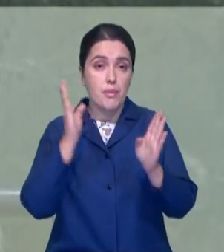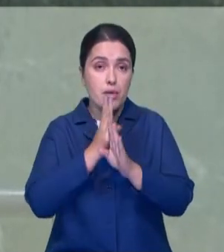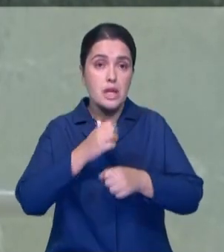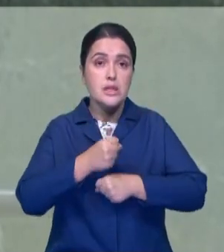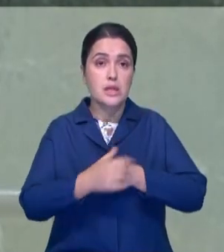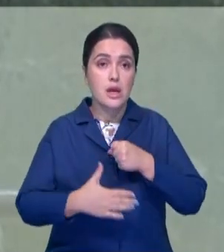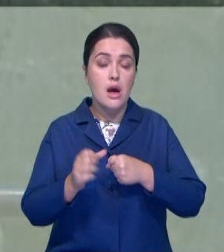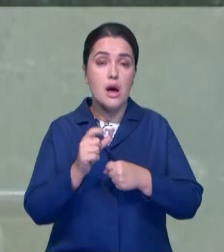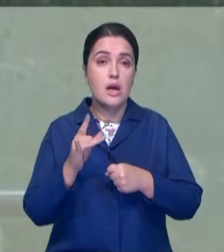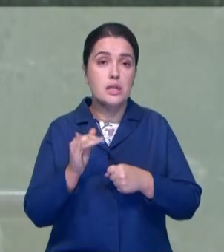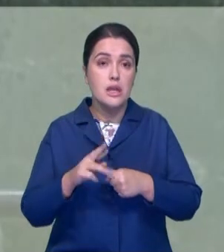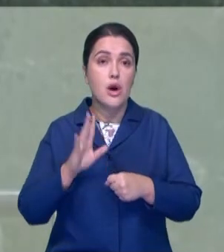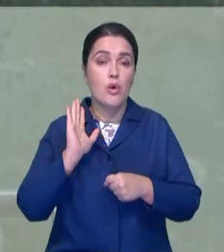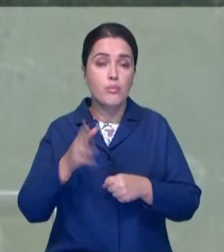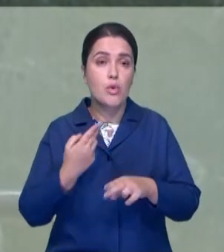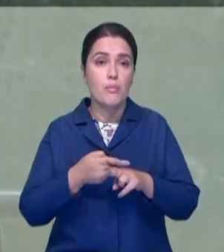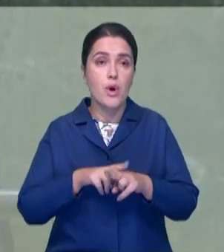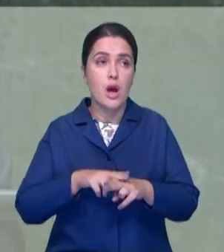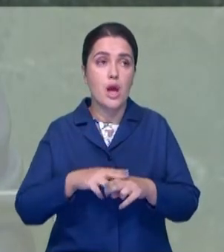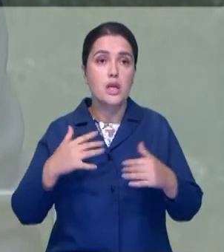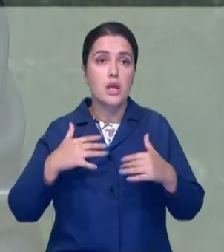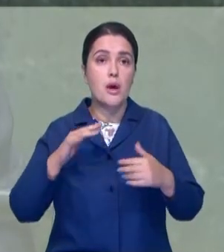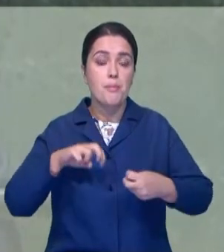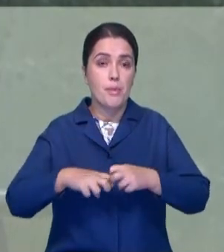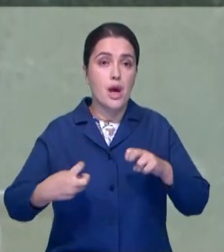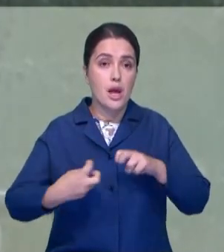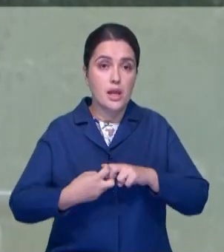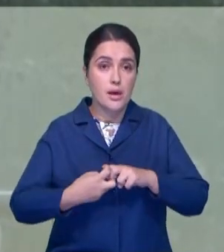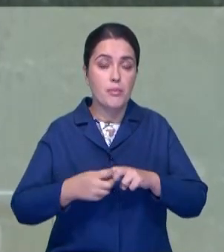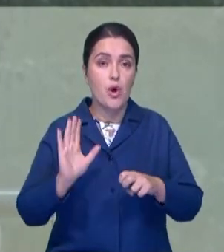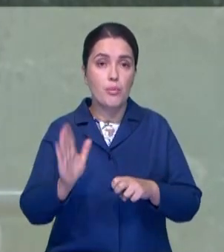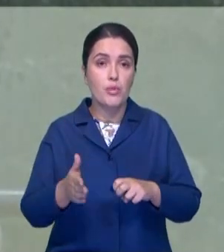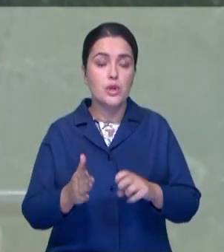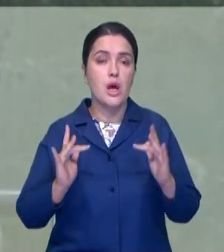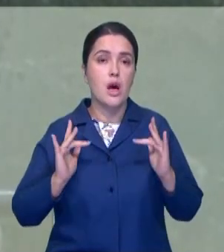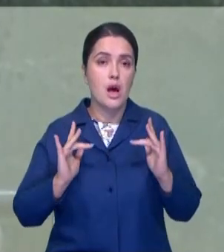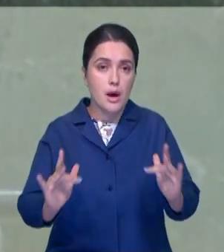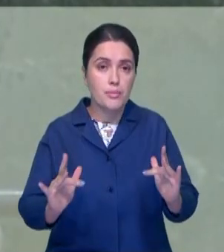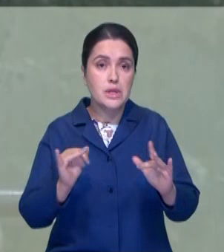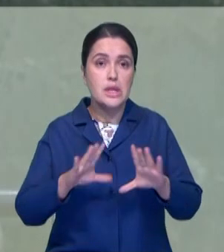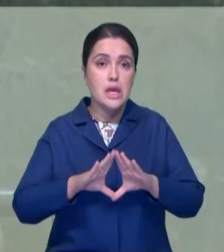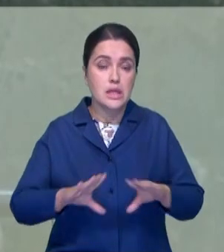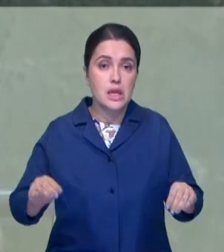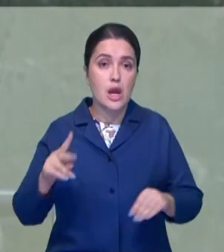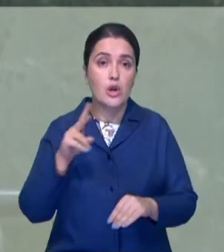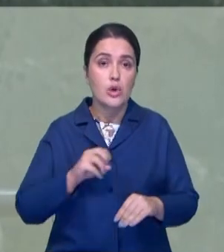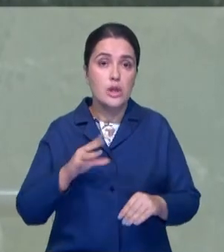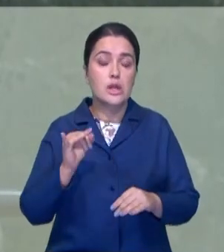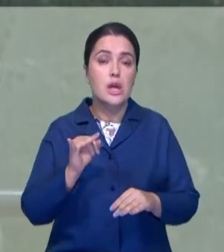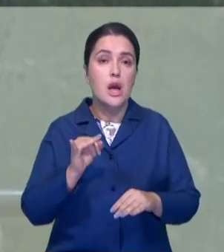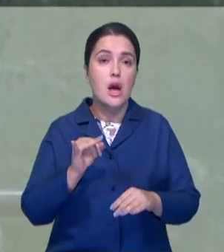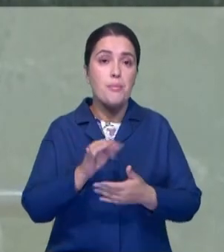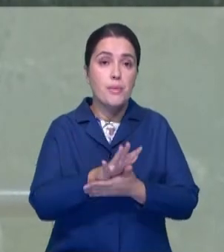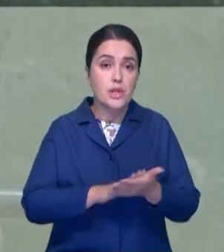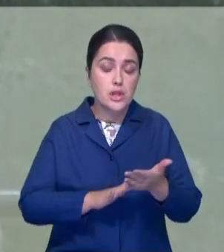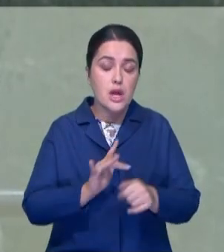Азии, в частности, приведет к драматическим экзистенциальным проблемам, таким как опустынивание, таяние ледников и последующее истощение